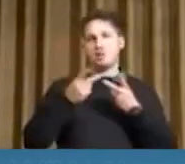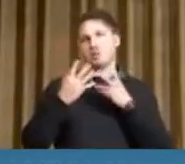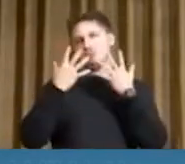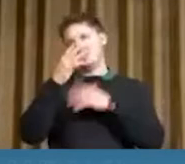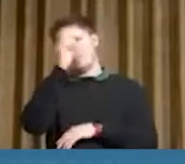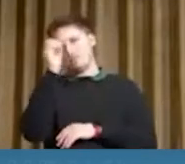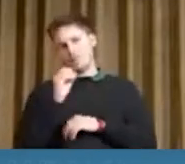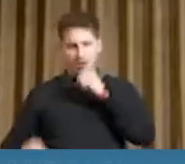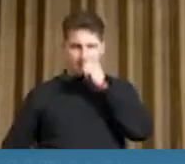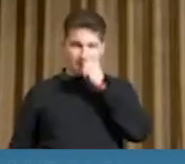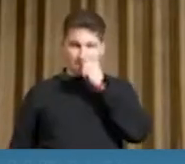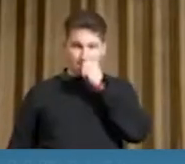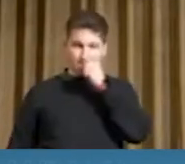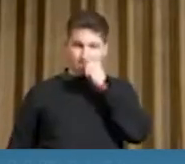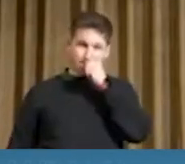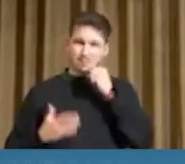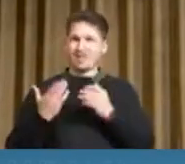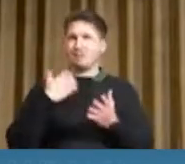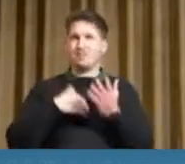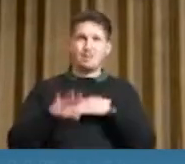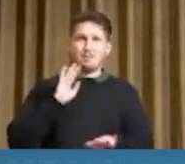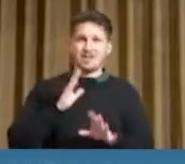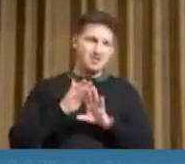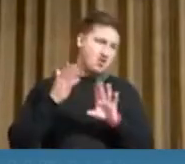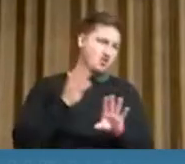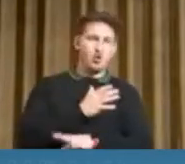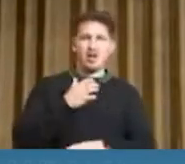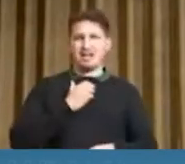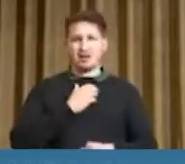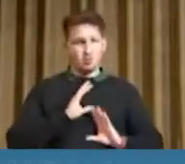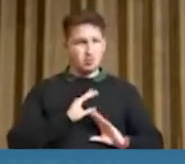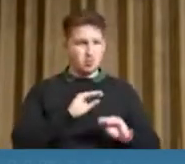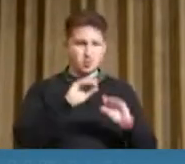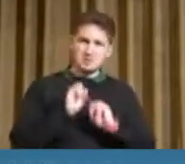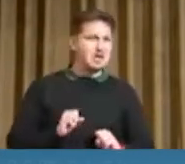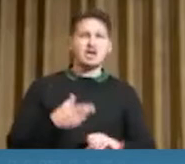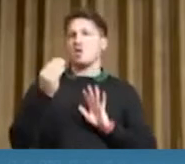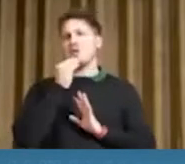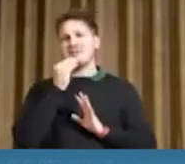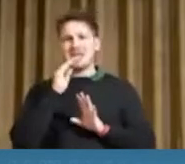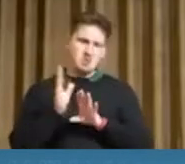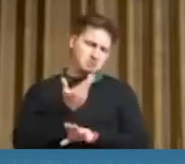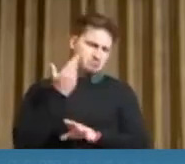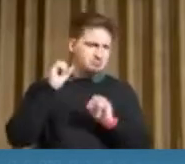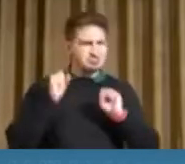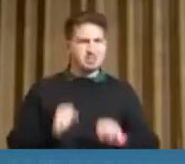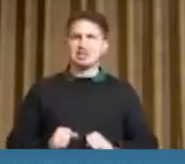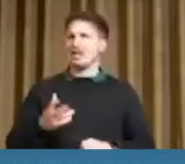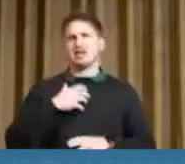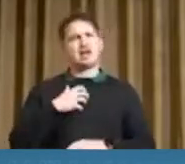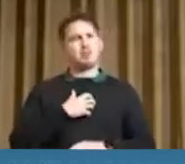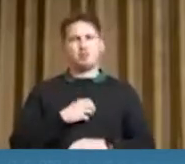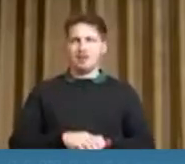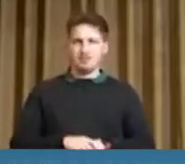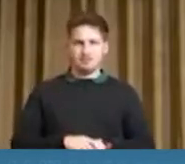10%. Ansonsten aber eigentlich kaum erwähnbare Vorerkrankungen. Ernährung können wir auch relativ schnell drüber hinweggehen. Auch kein großer